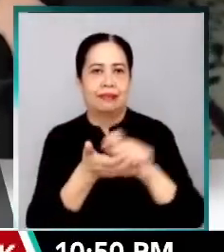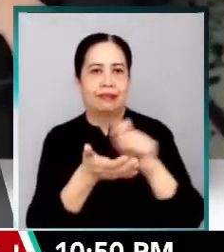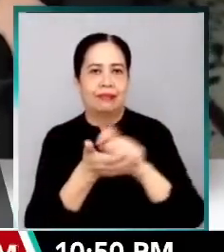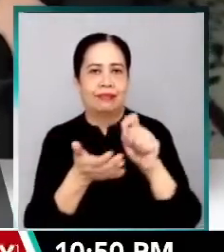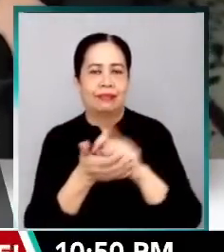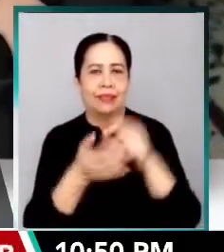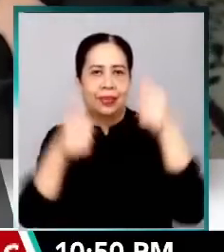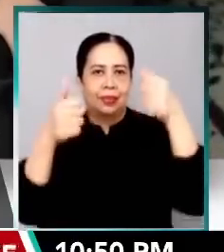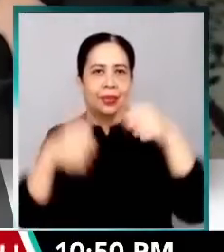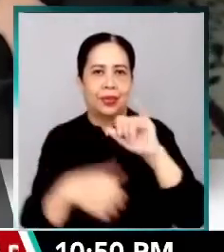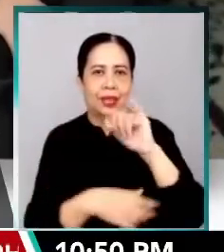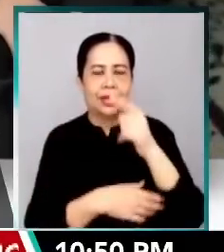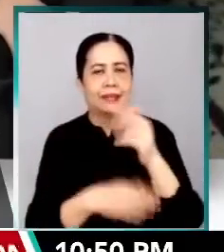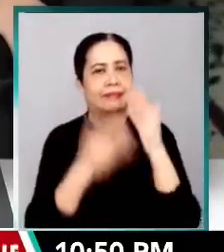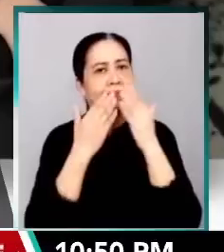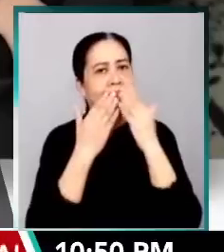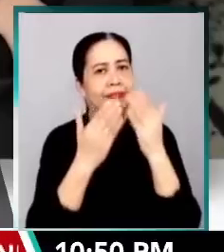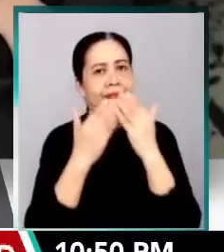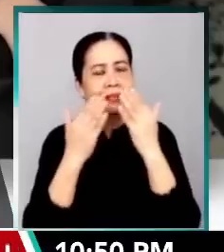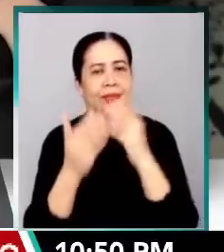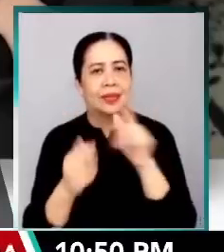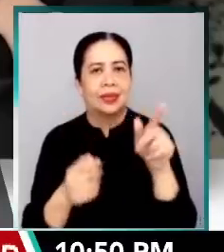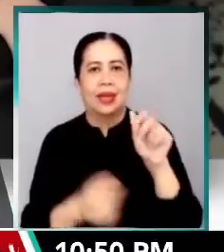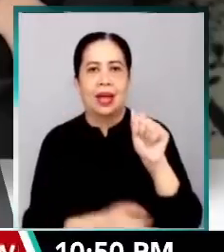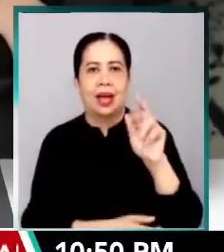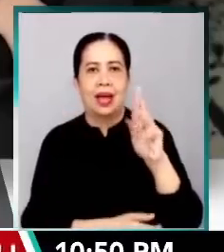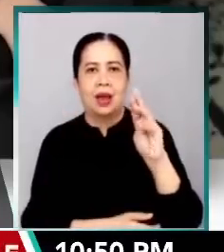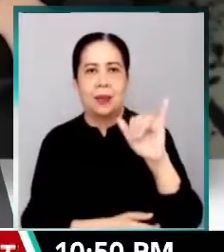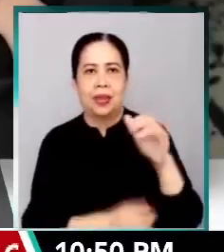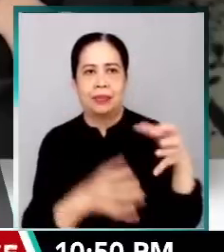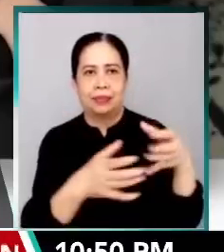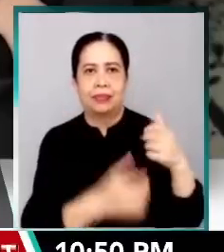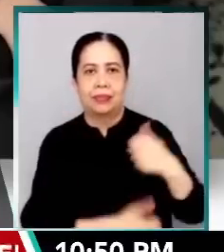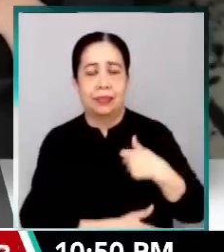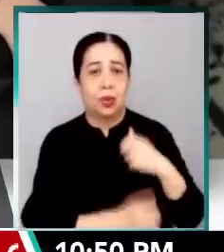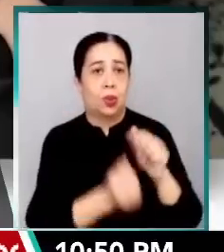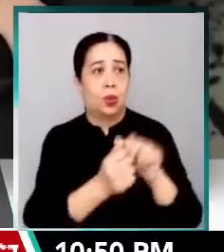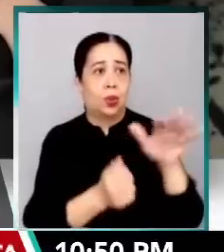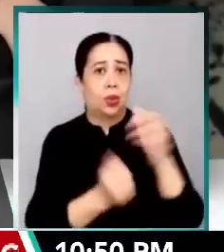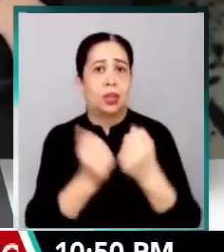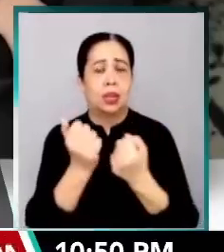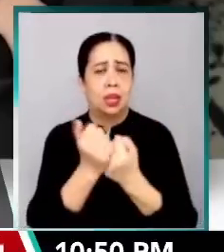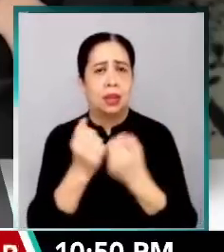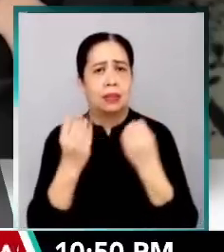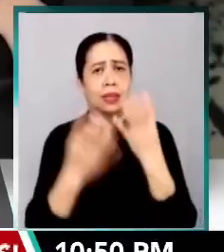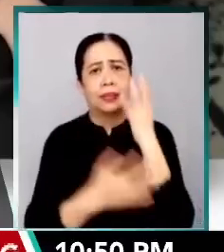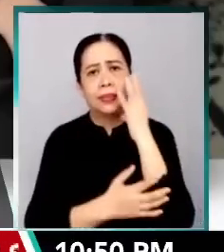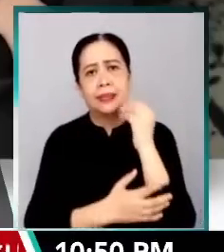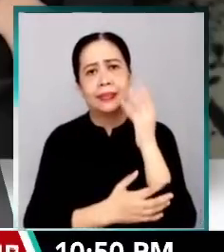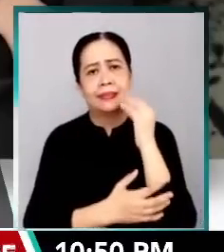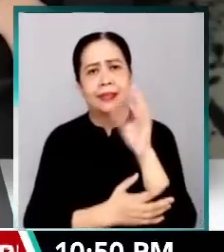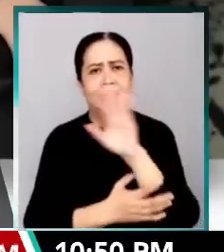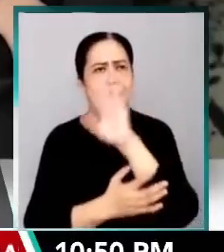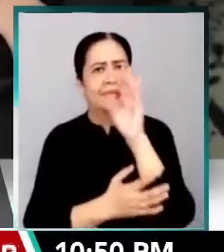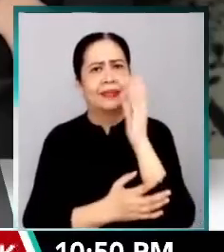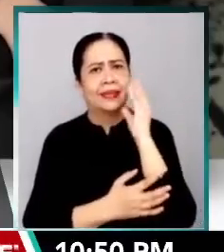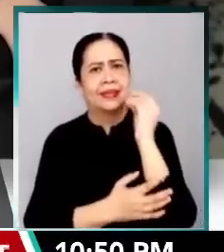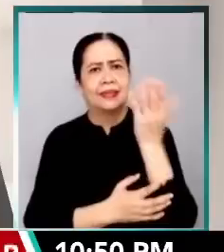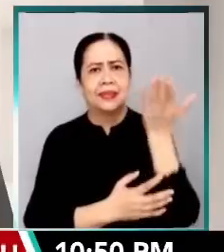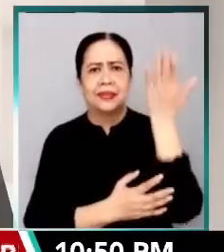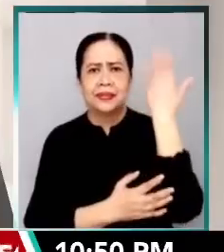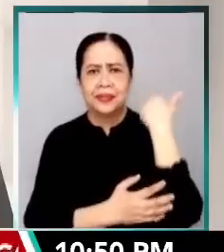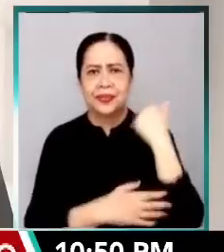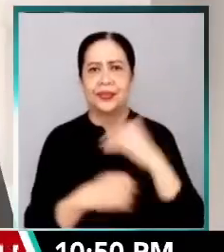Instagram, nagpasalamat siya sa ARMY. Dahil daw sa tulong nila, marami siya na experience na hindi pa niya kailanman